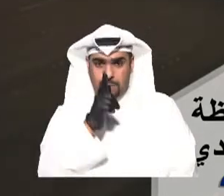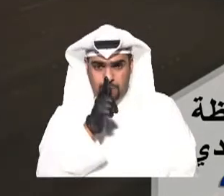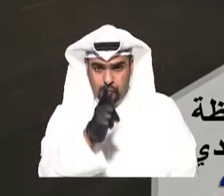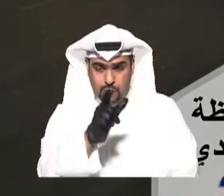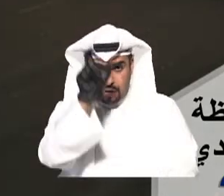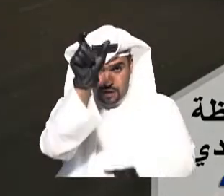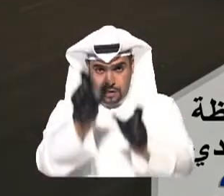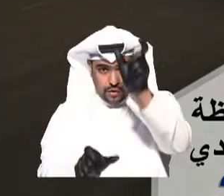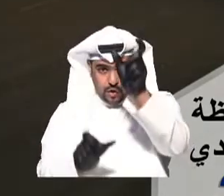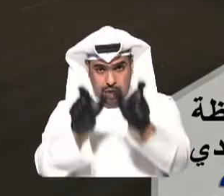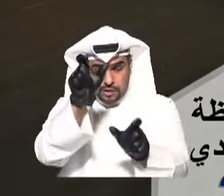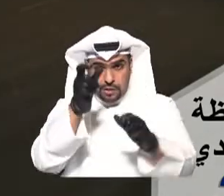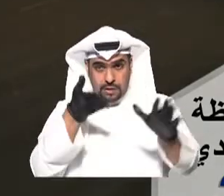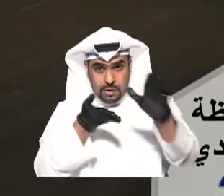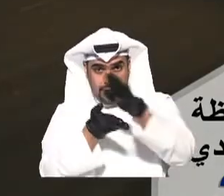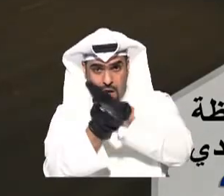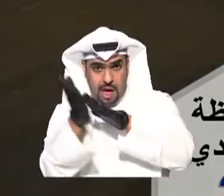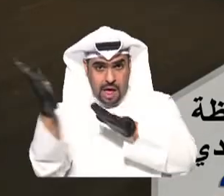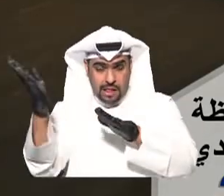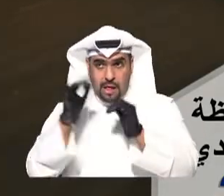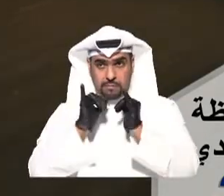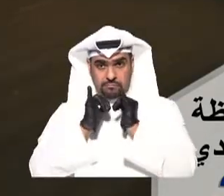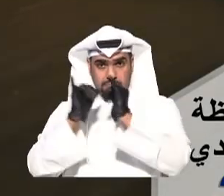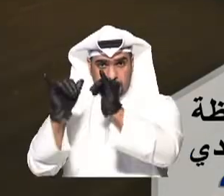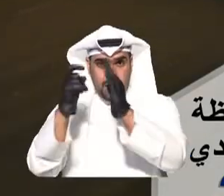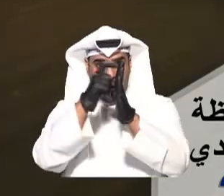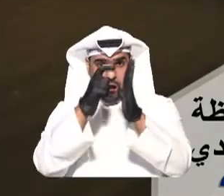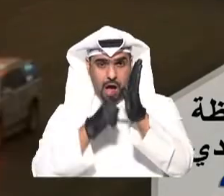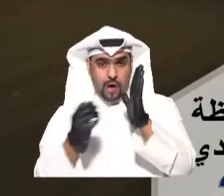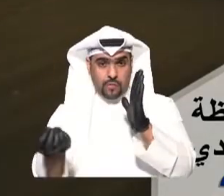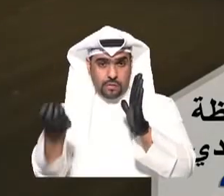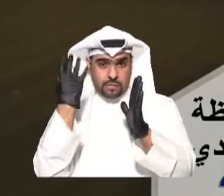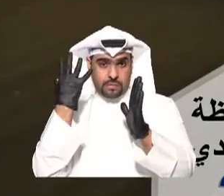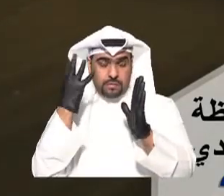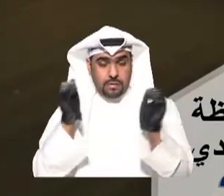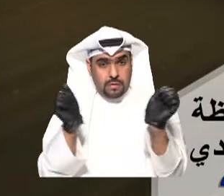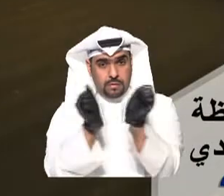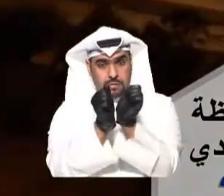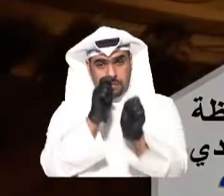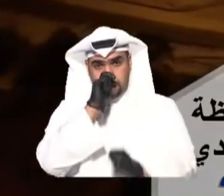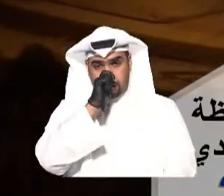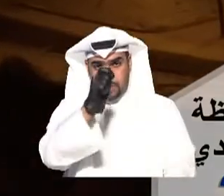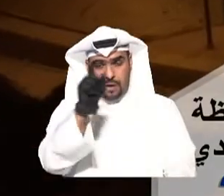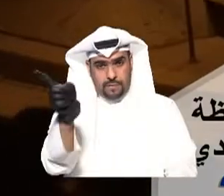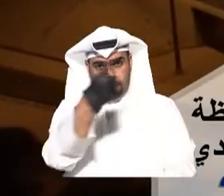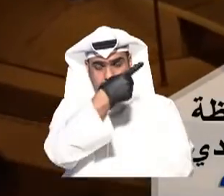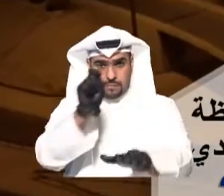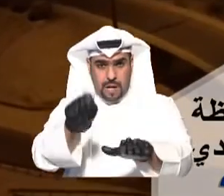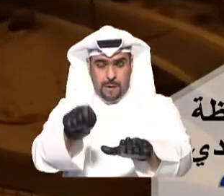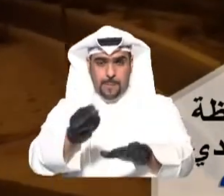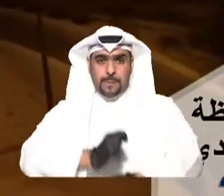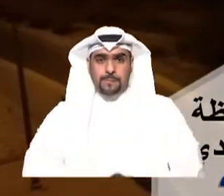شخص لا يلتزم بالقرار الصادر بشأن حظر التجول الجزئي المفروض.